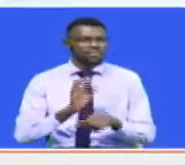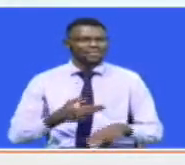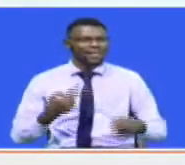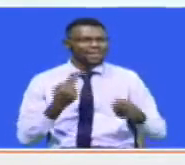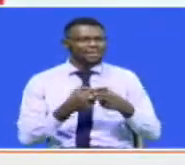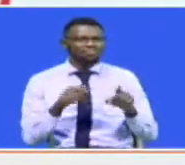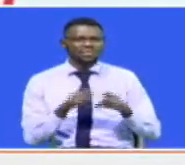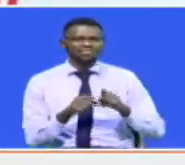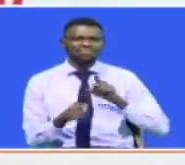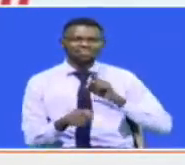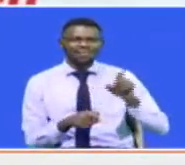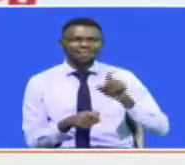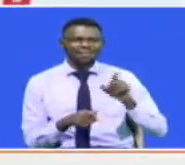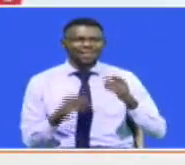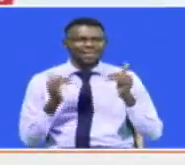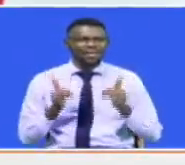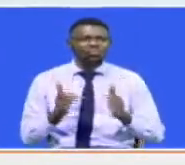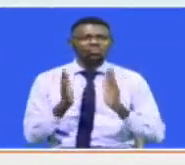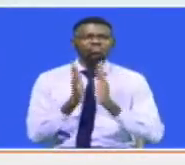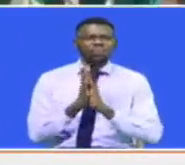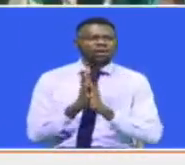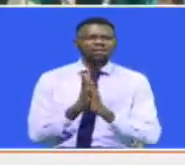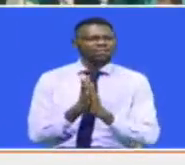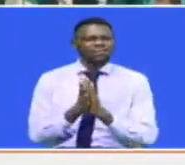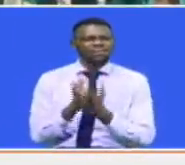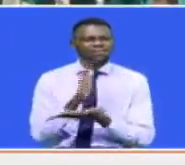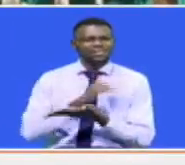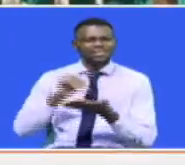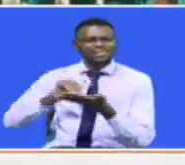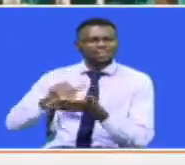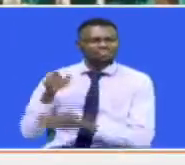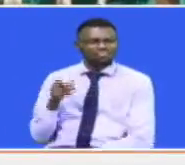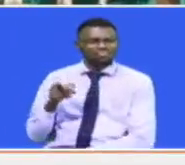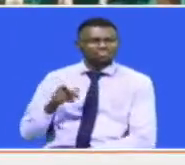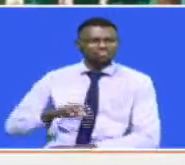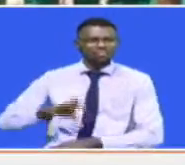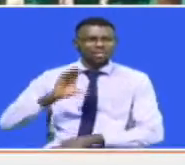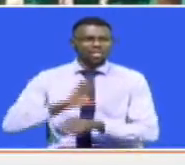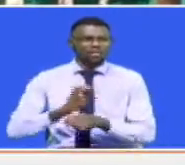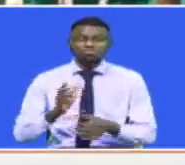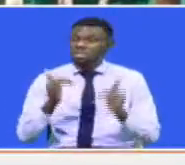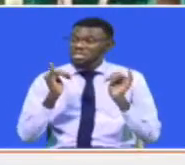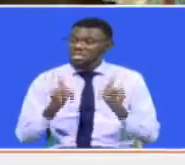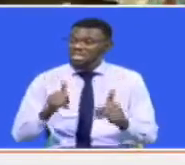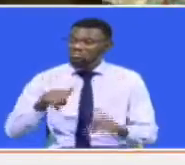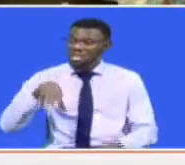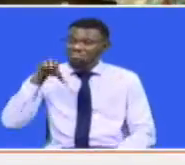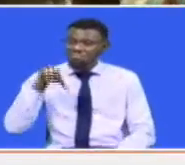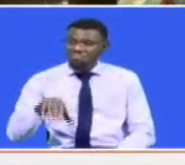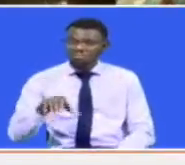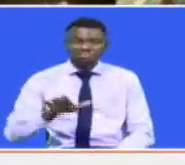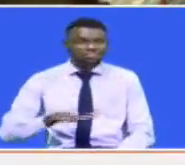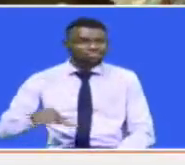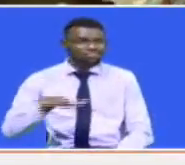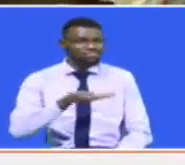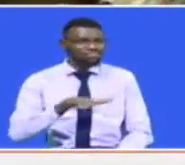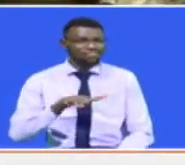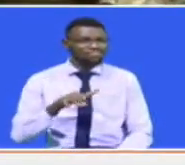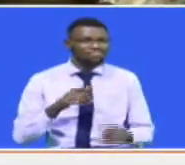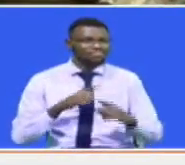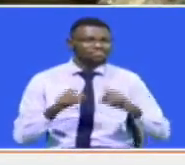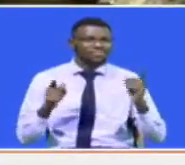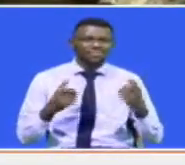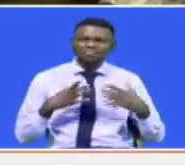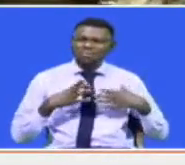Pastor Ezekiel Odero's new prayer center in Sikata. The church, which is new in the area according to locals, doesn't have